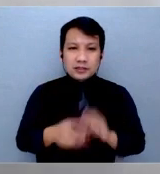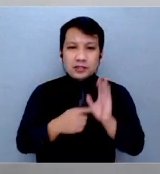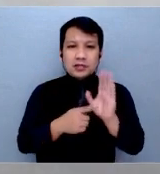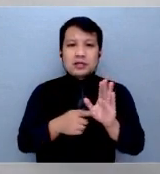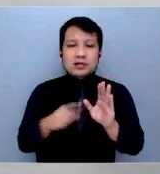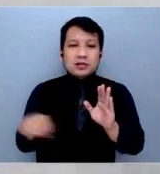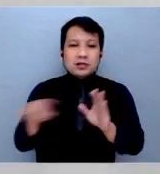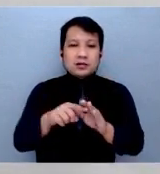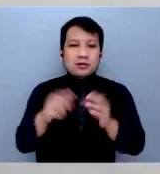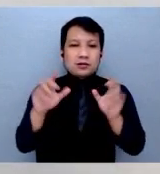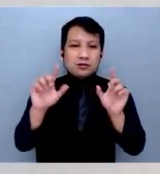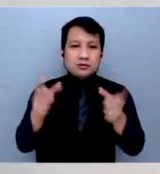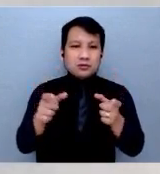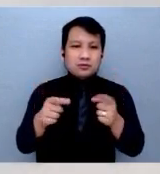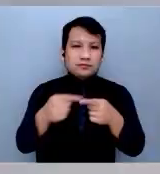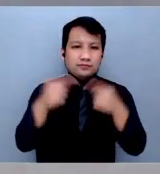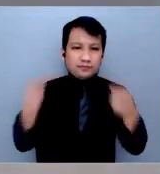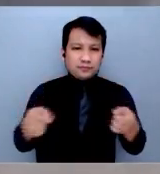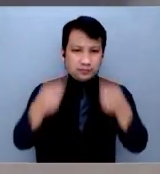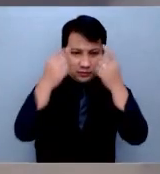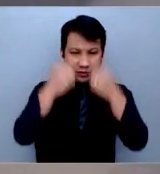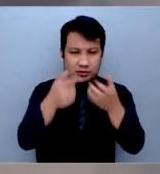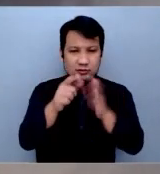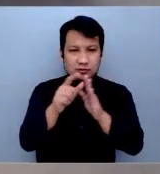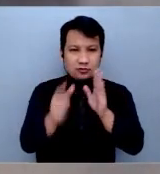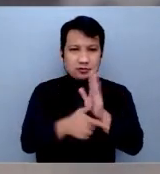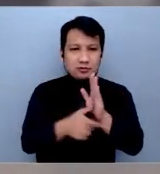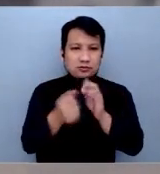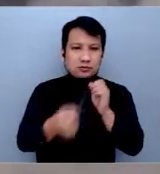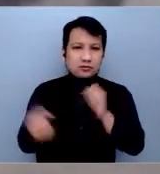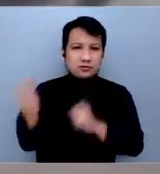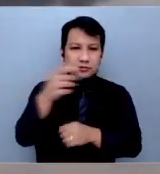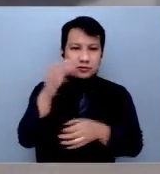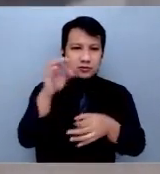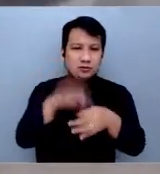ang mga salitang anti-terror law, Supreme